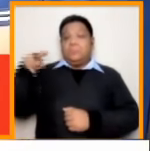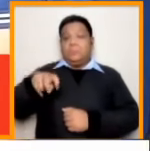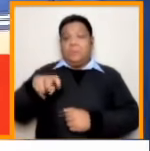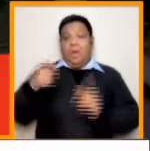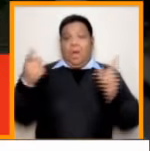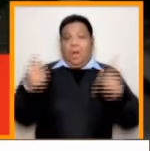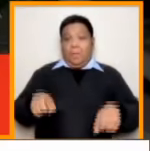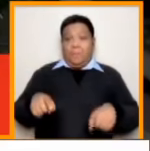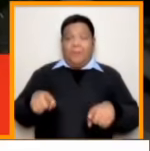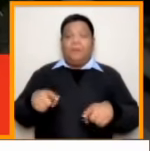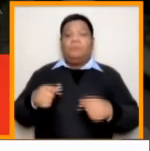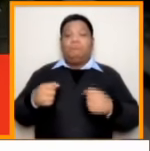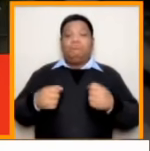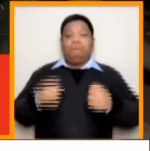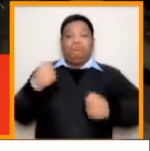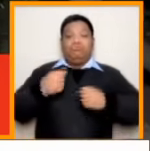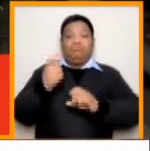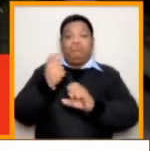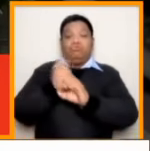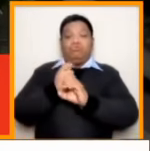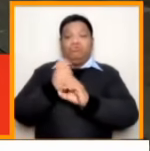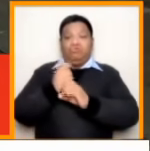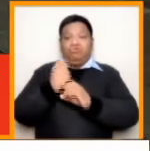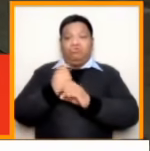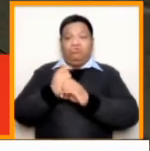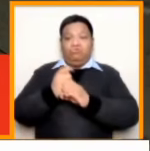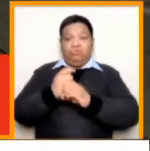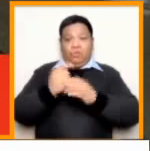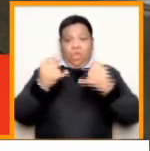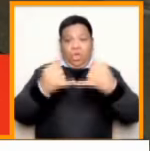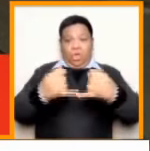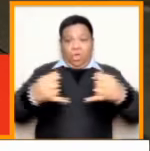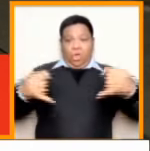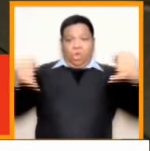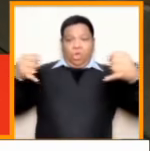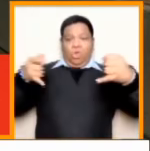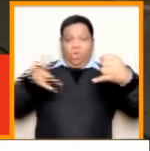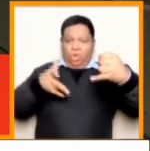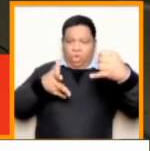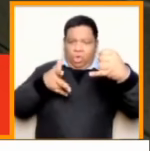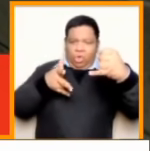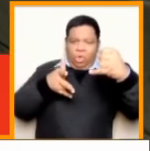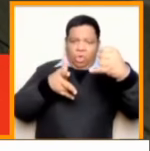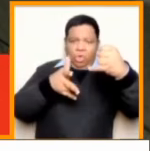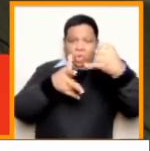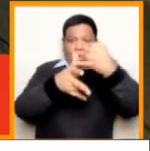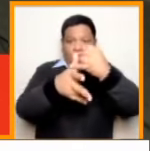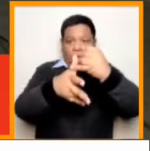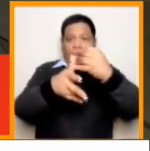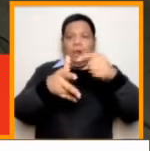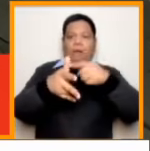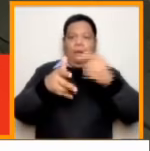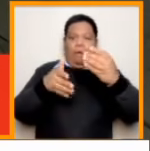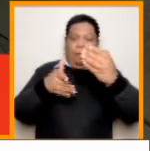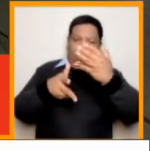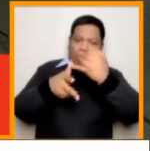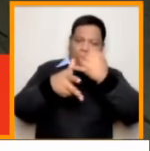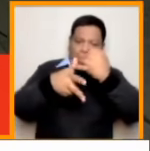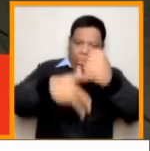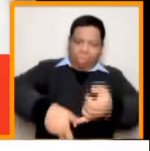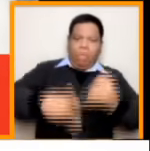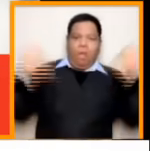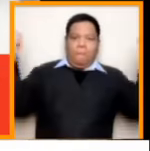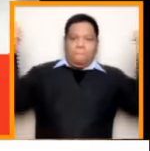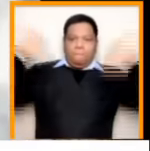mga kawad. Tuloy-tuloy lang daw ang andar ng truck, kaya hindi na niya nakuha ang plaka. Nagulat na lang kami, biglang bumagsak yung alambre,